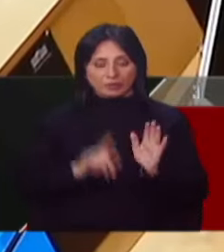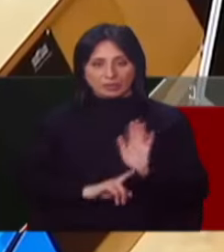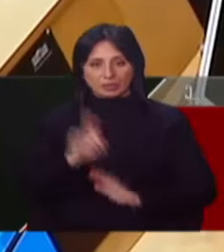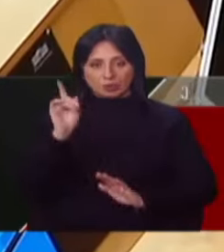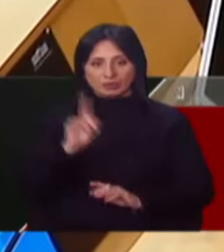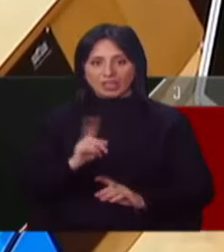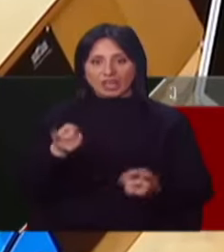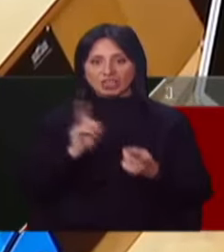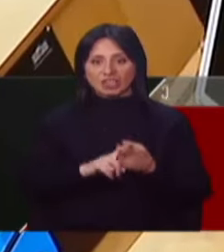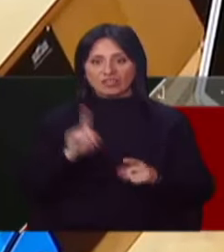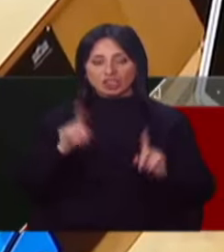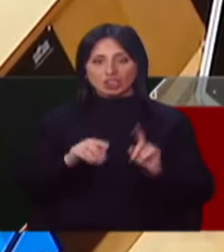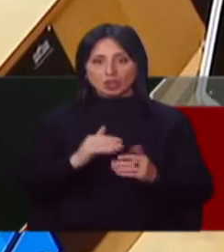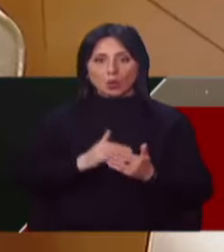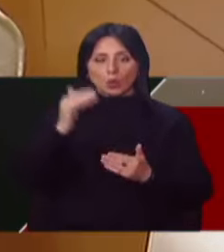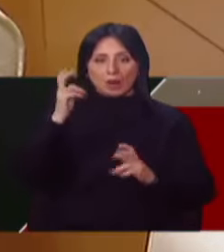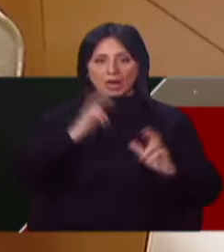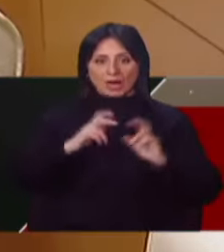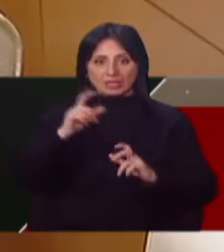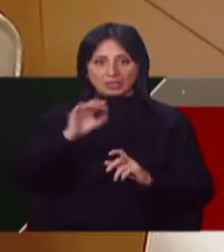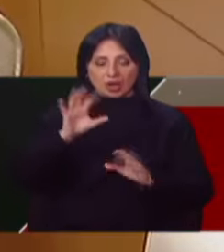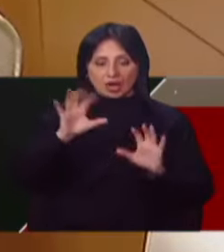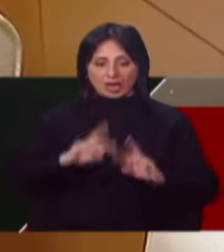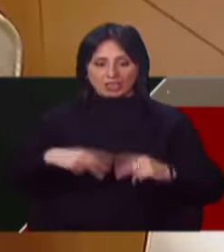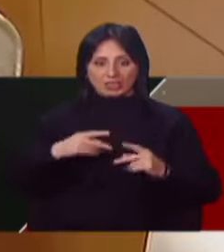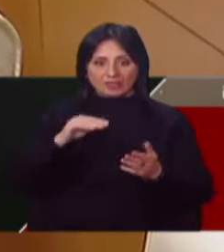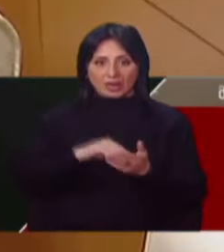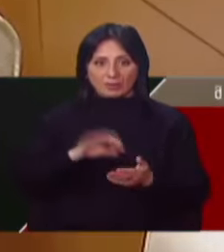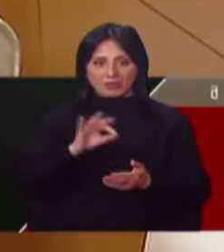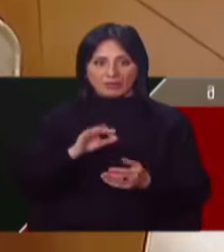დაიწყოს. რაც შეეხება ზოგადად უმაღლესი განათლების შესახებ კანონში შესატან